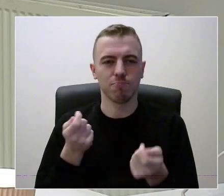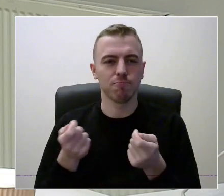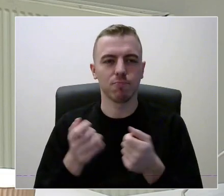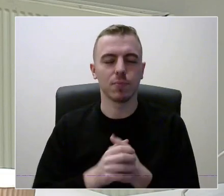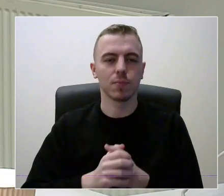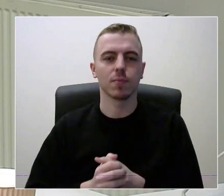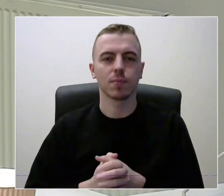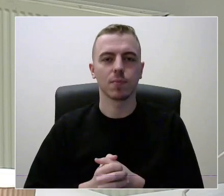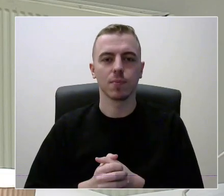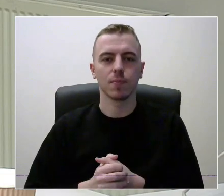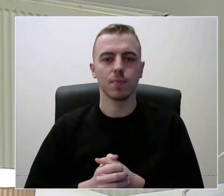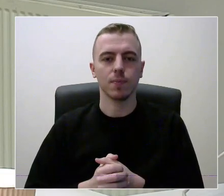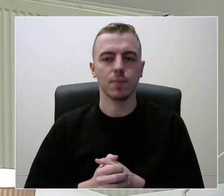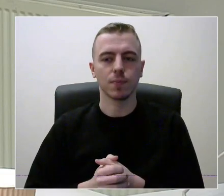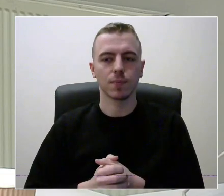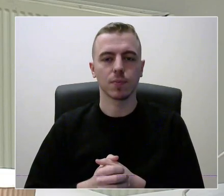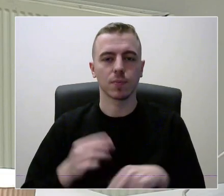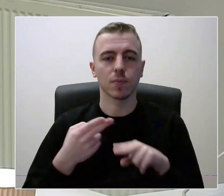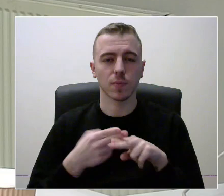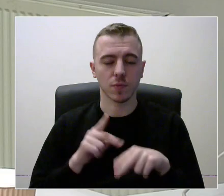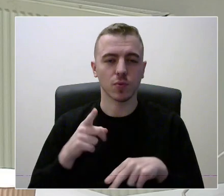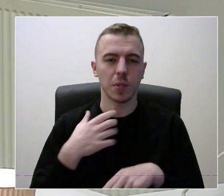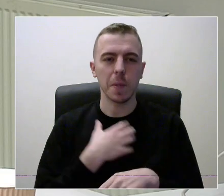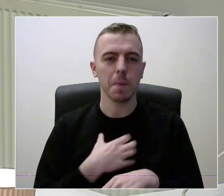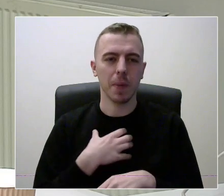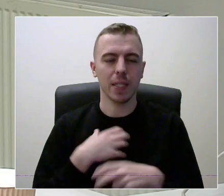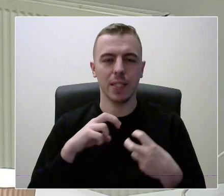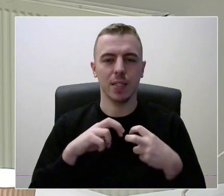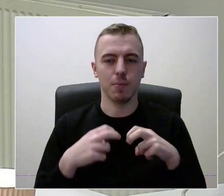Tai turbūt čia ir yra tokios esminės problemos.